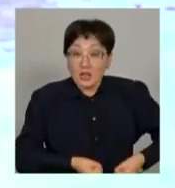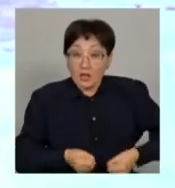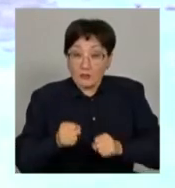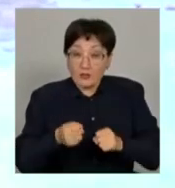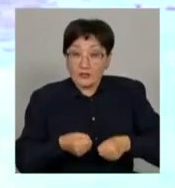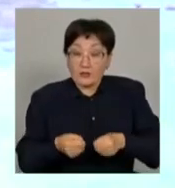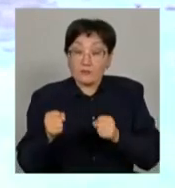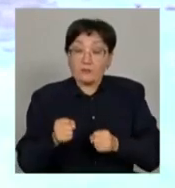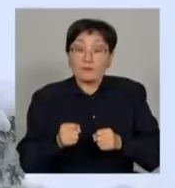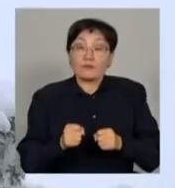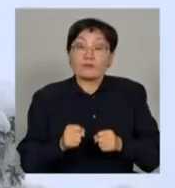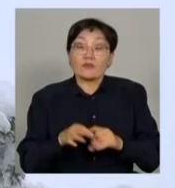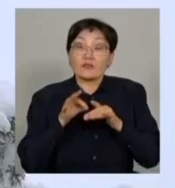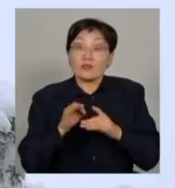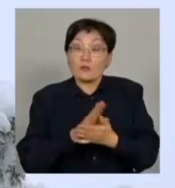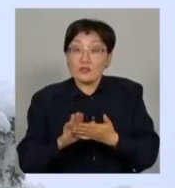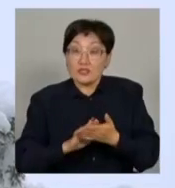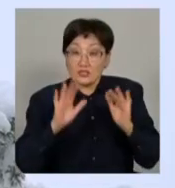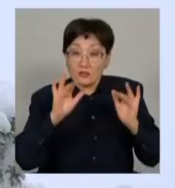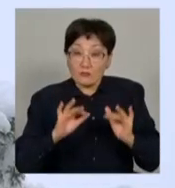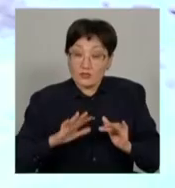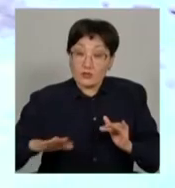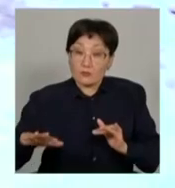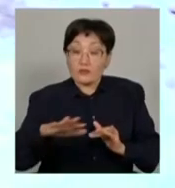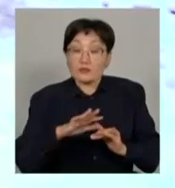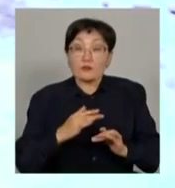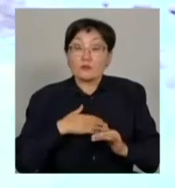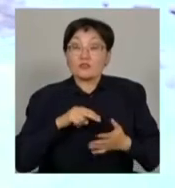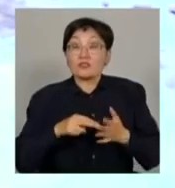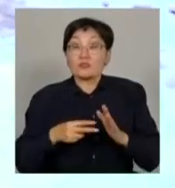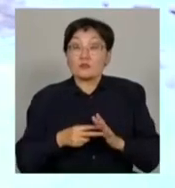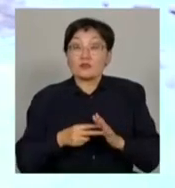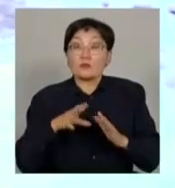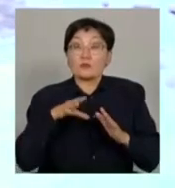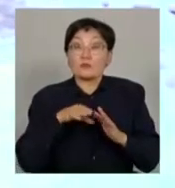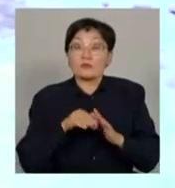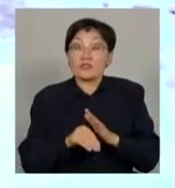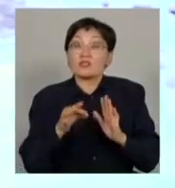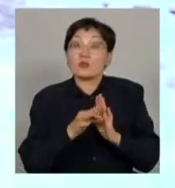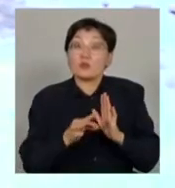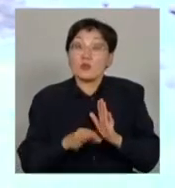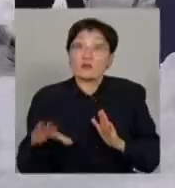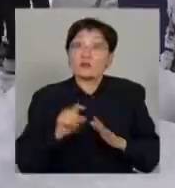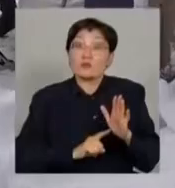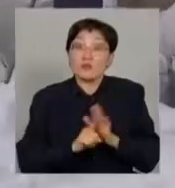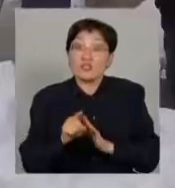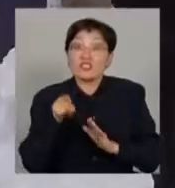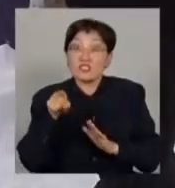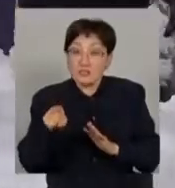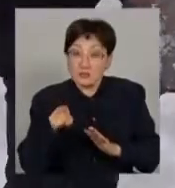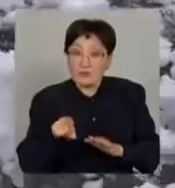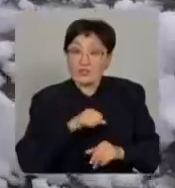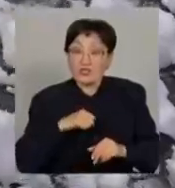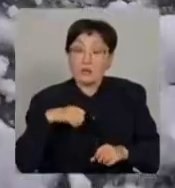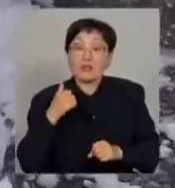и организовать чистку именно от снега данной территории. Мы планируем заложить принципы, что все начинается с тебя. Самое